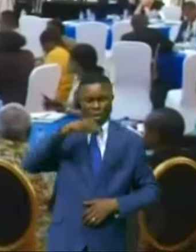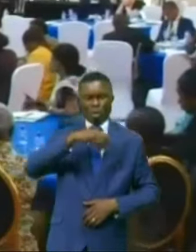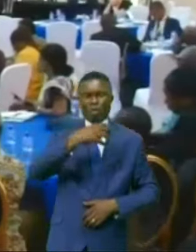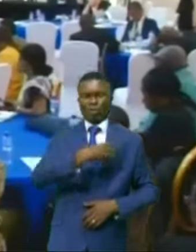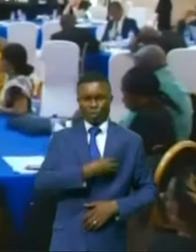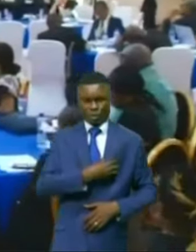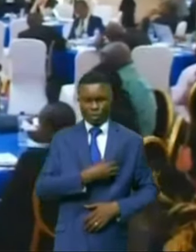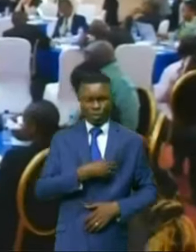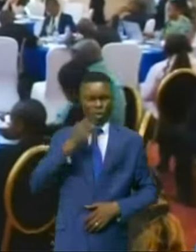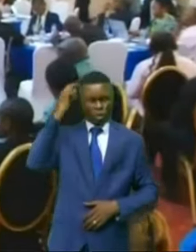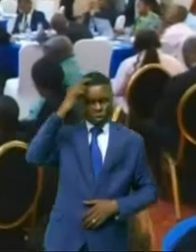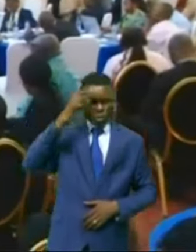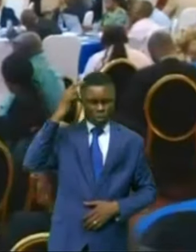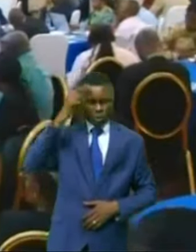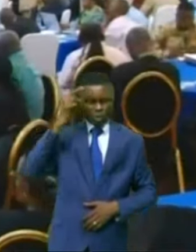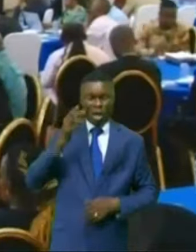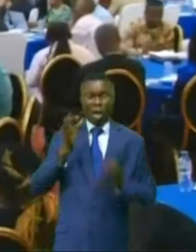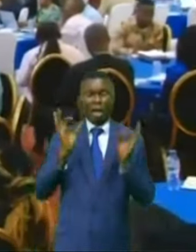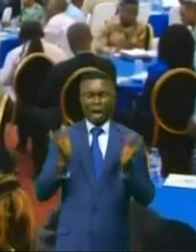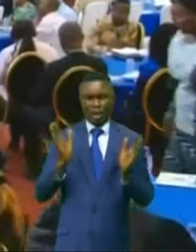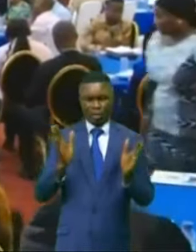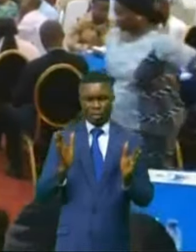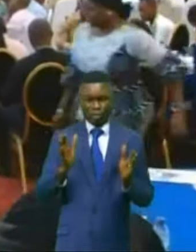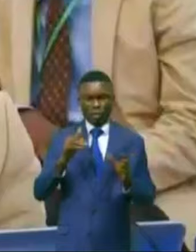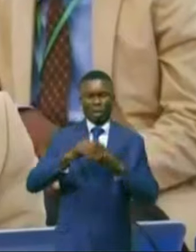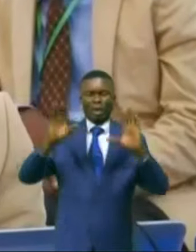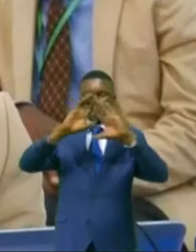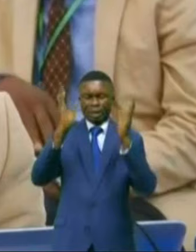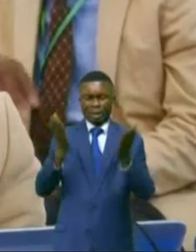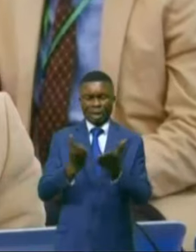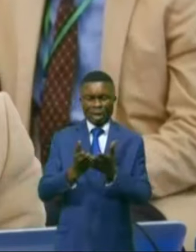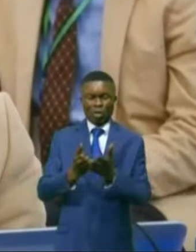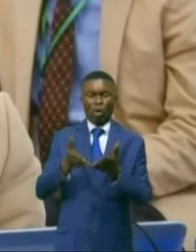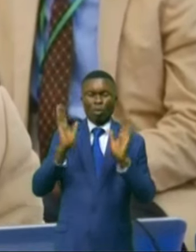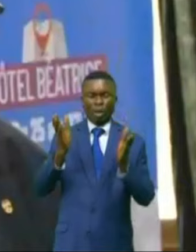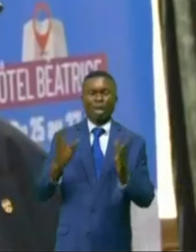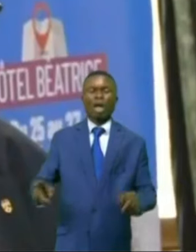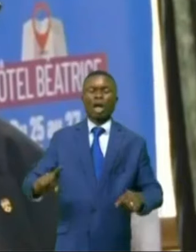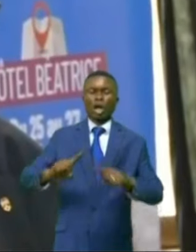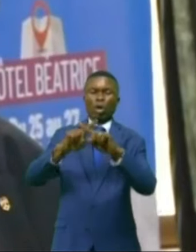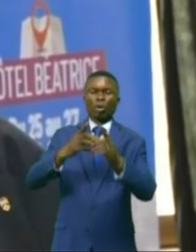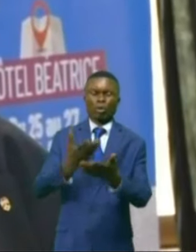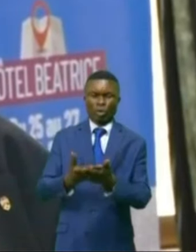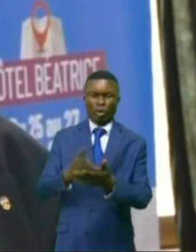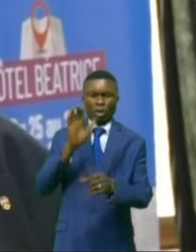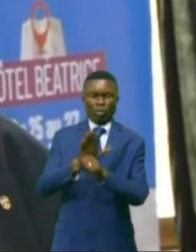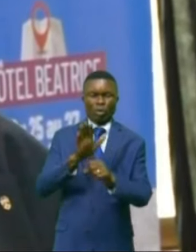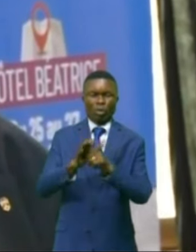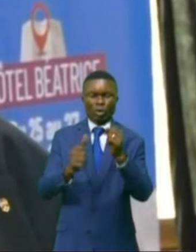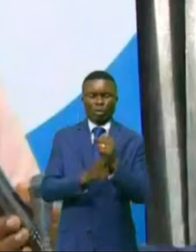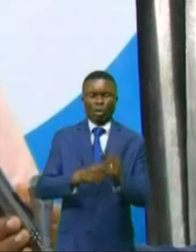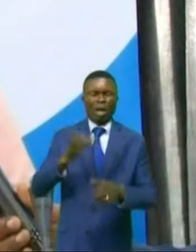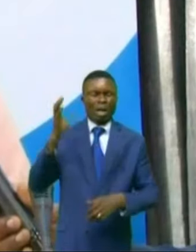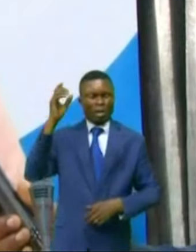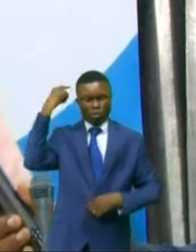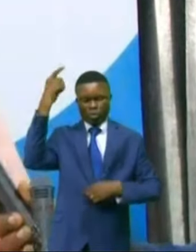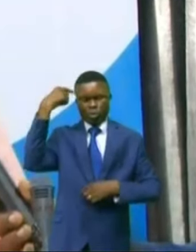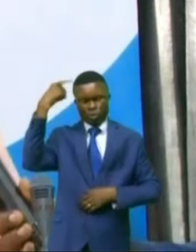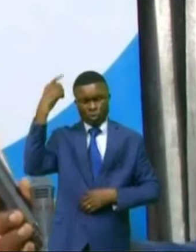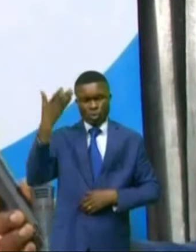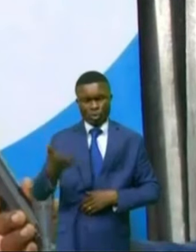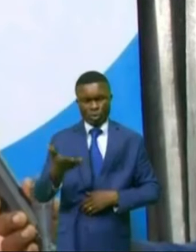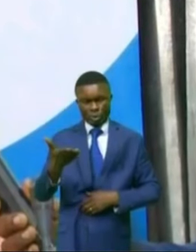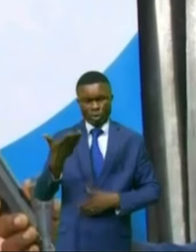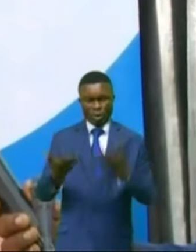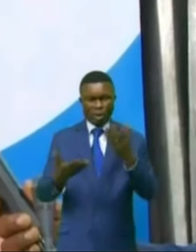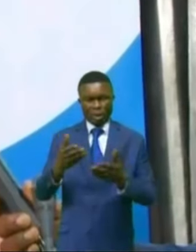ou psychologiques inquiétantes. Dans les communautés touchées par ces conflits, plus d'une personne souffre de troubles mentaux pouvant aller